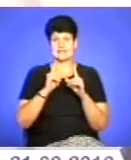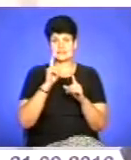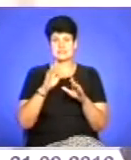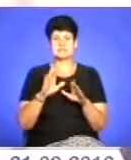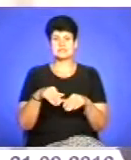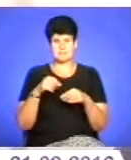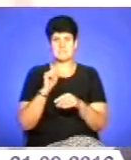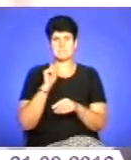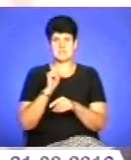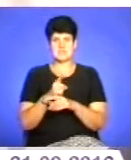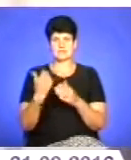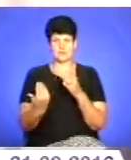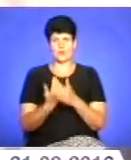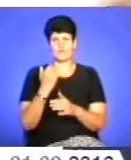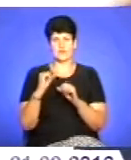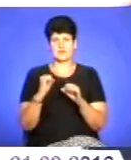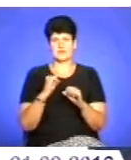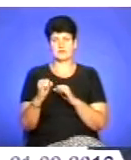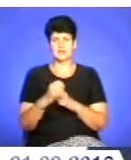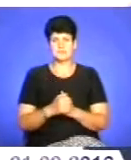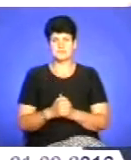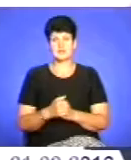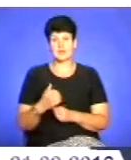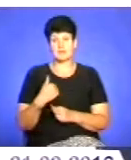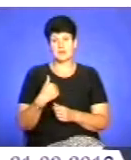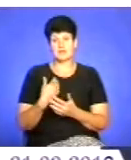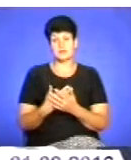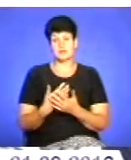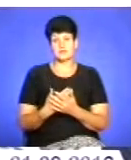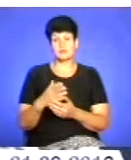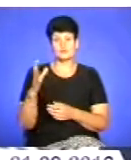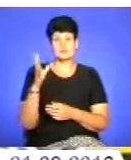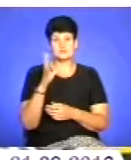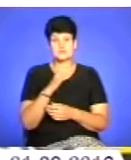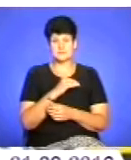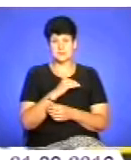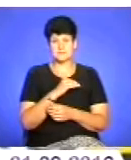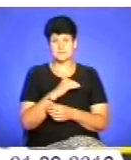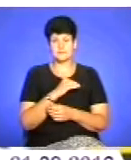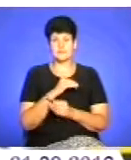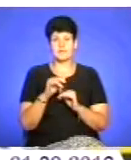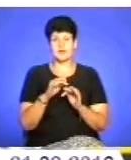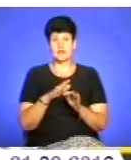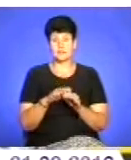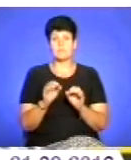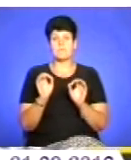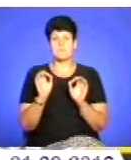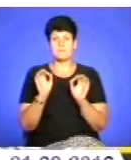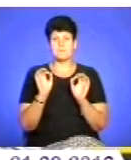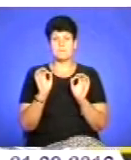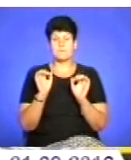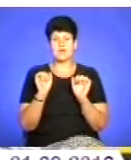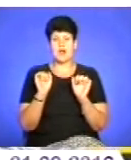таки призначать нового керівника. Ми, мабуть, усіма доступними методами, правовими